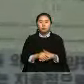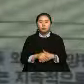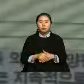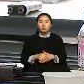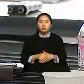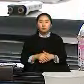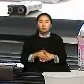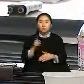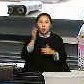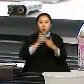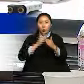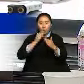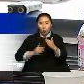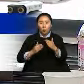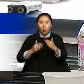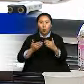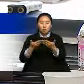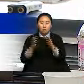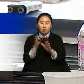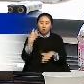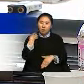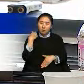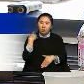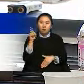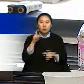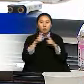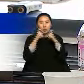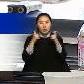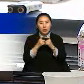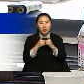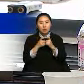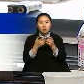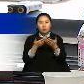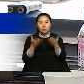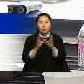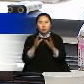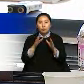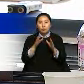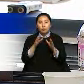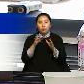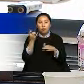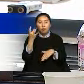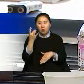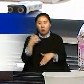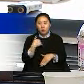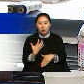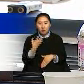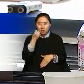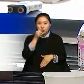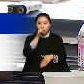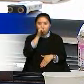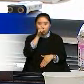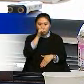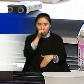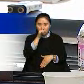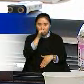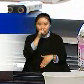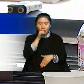과연 이게 공공분야에서 담당하는 게 맞는 건지 민간분야를 뛰어내서 기존 내 고유적으로 할 부분만